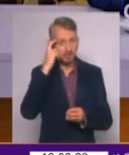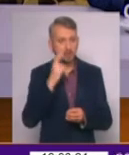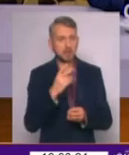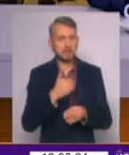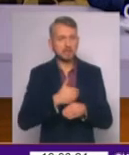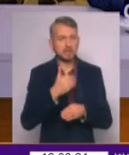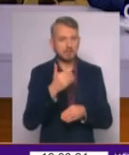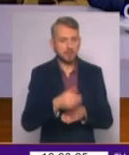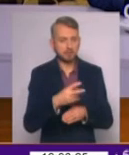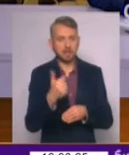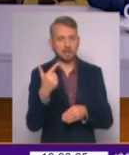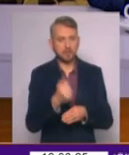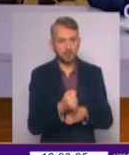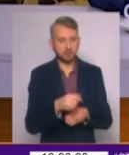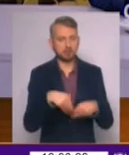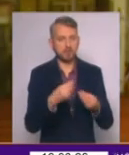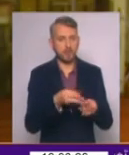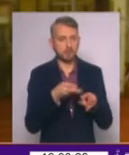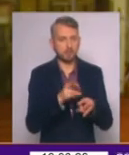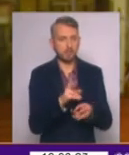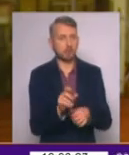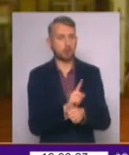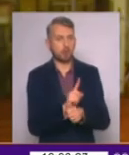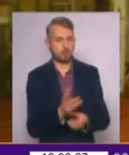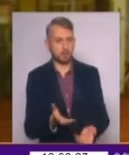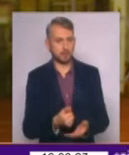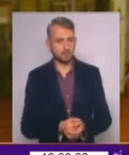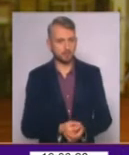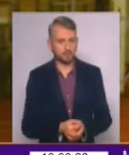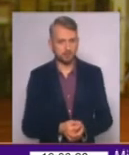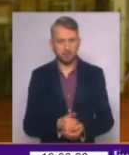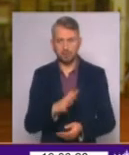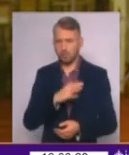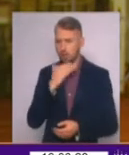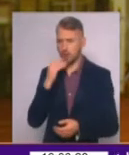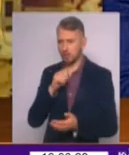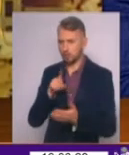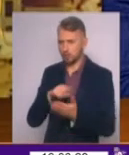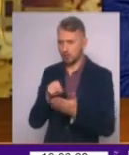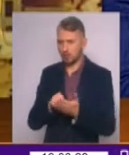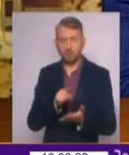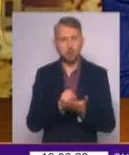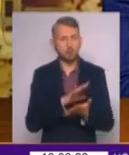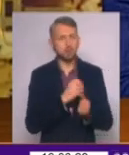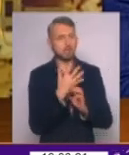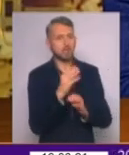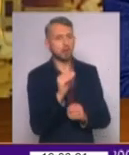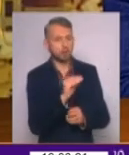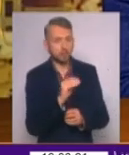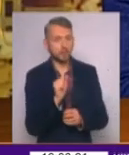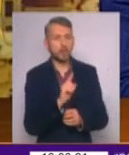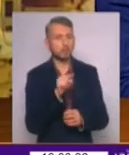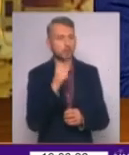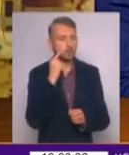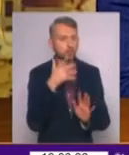запізненням на 2 тижні включали опалення як норма, розумієте? Було дуже багато питань. Мало бути 15 жовтня, а щоб ви